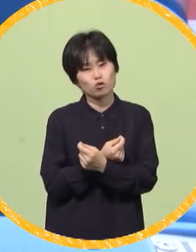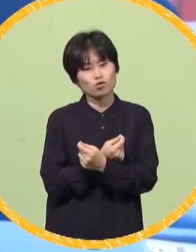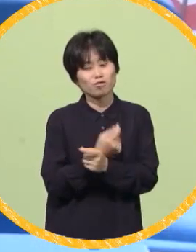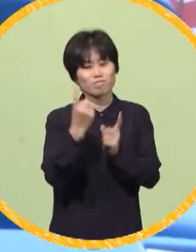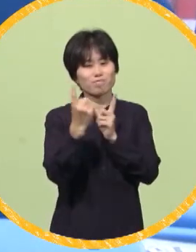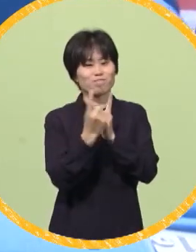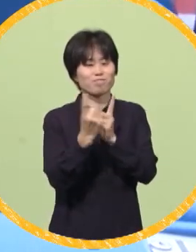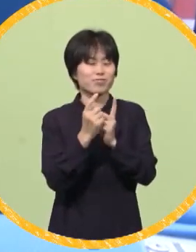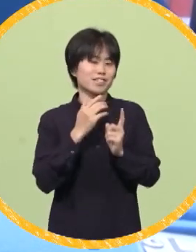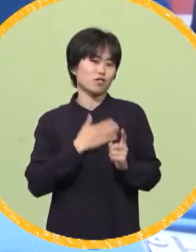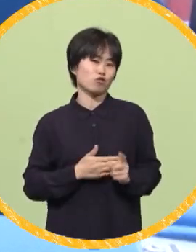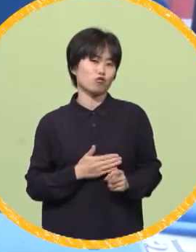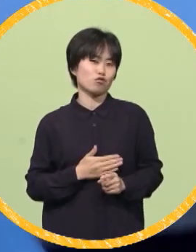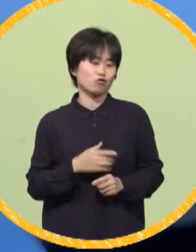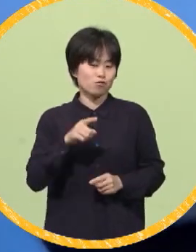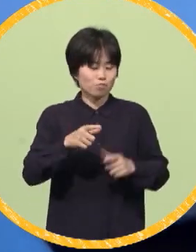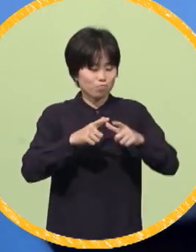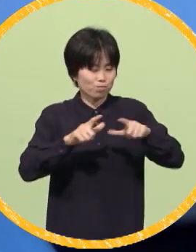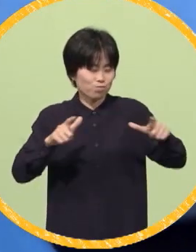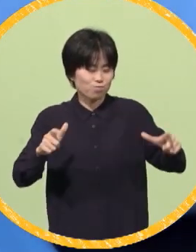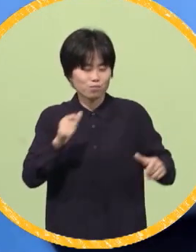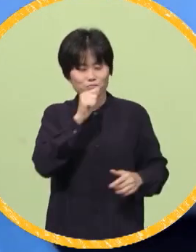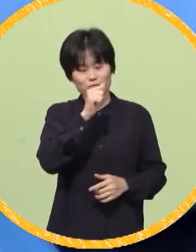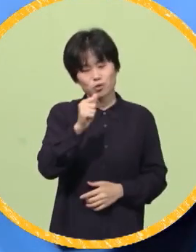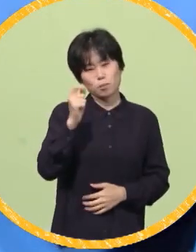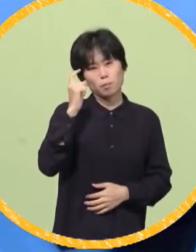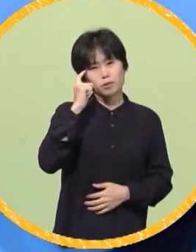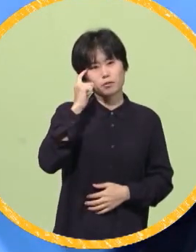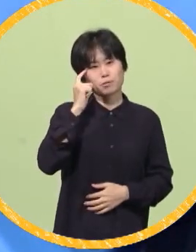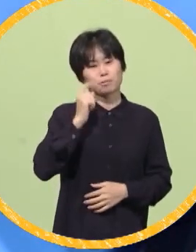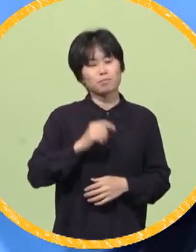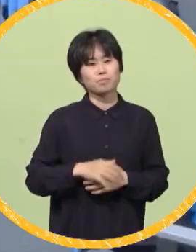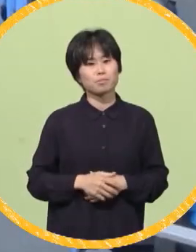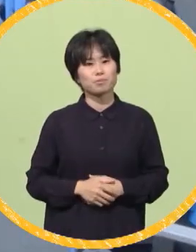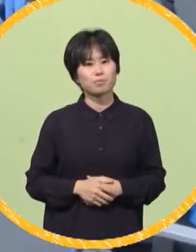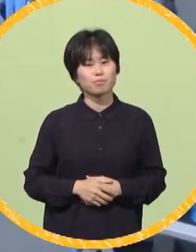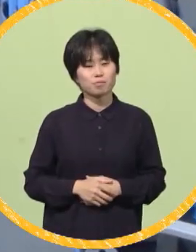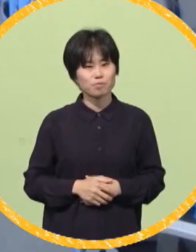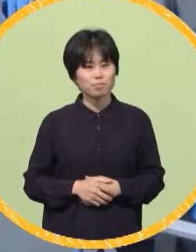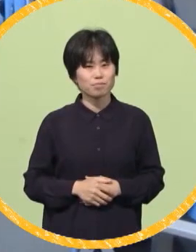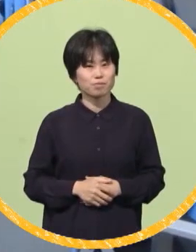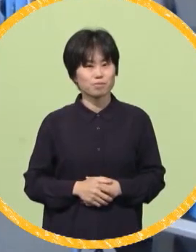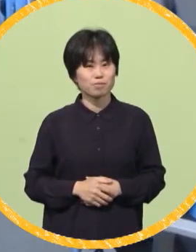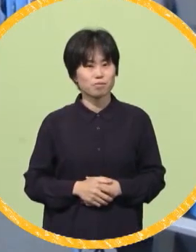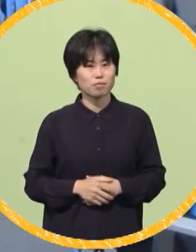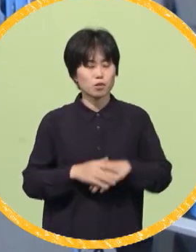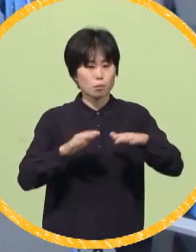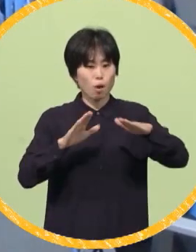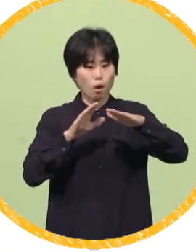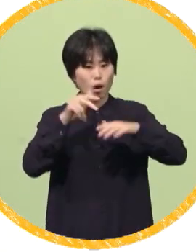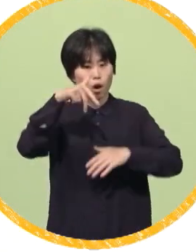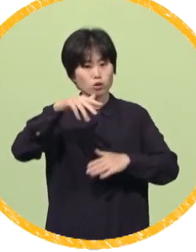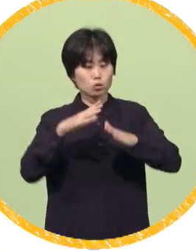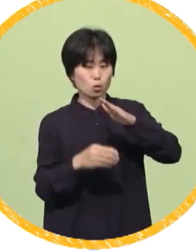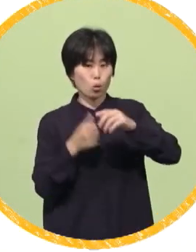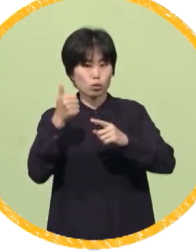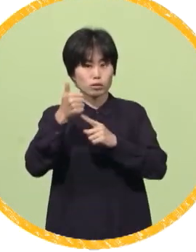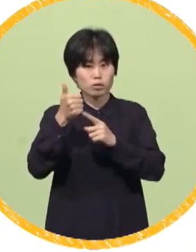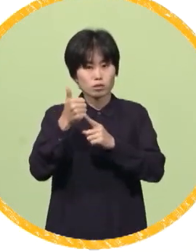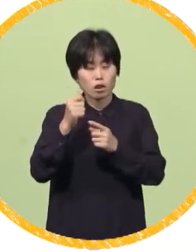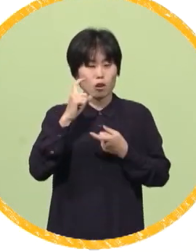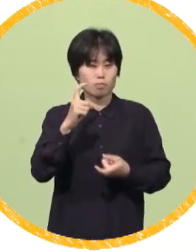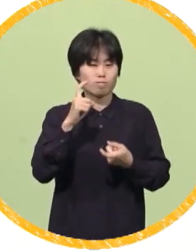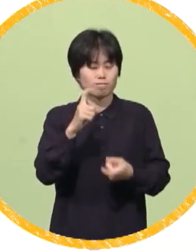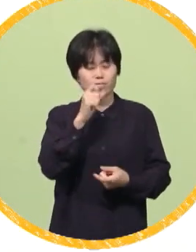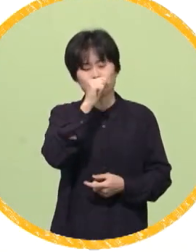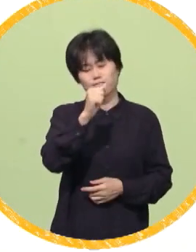ができたり、すごくこの場が増えていくといいなと思いますね。 今の須藤さんの言葉ってすごくこの力があり